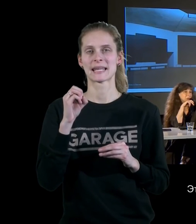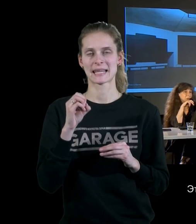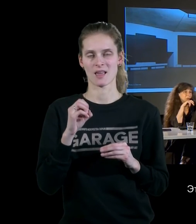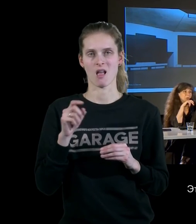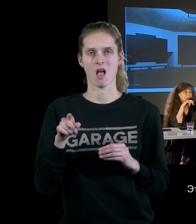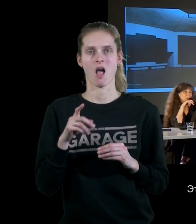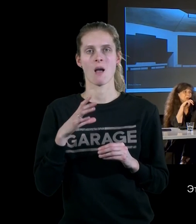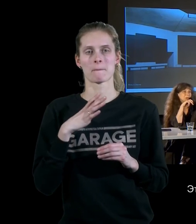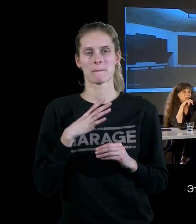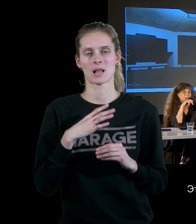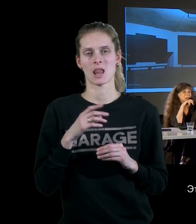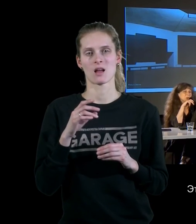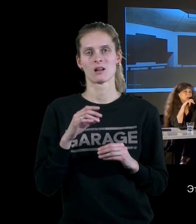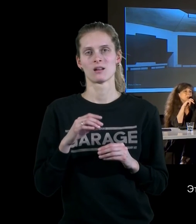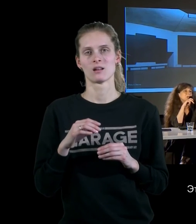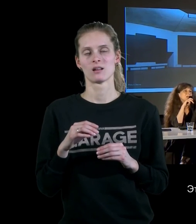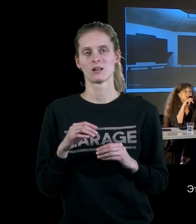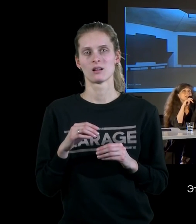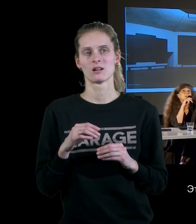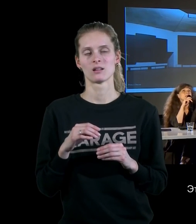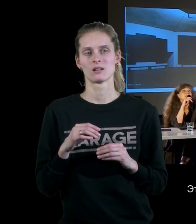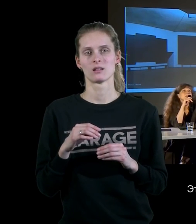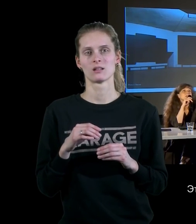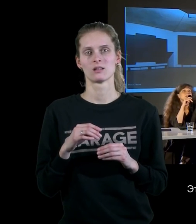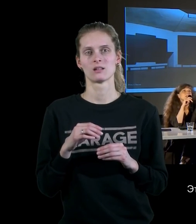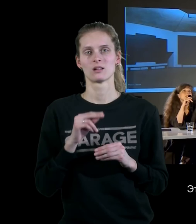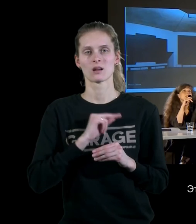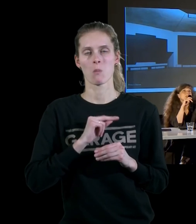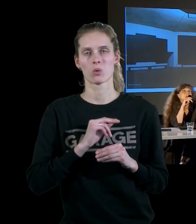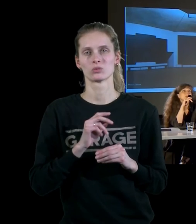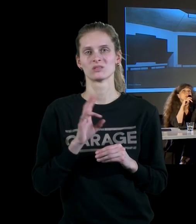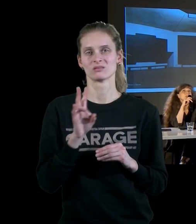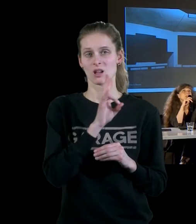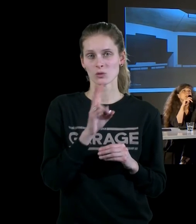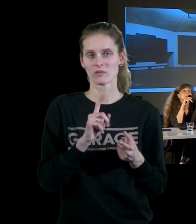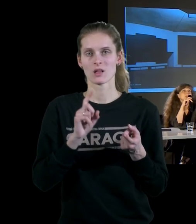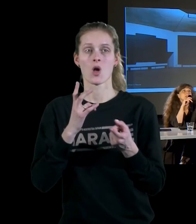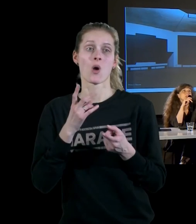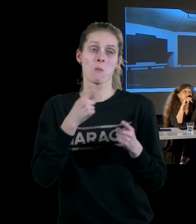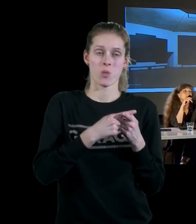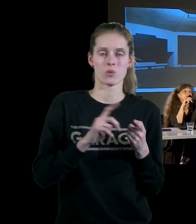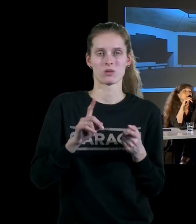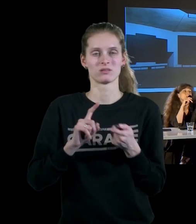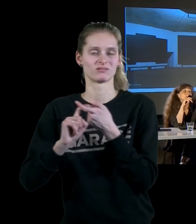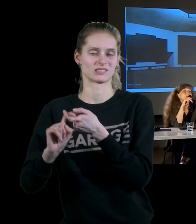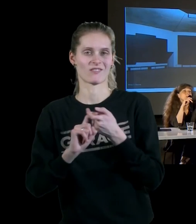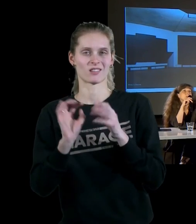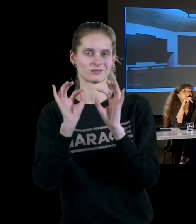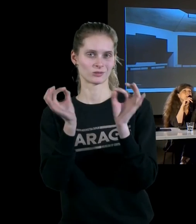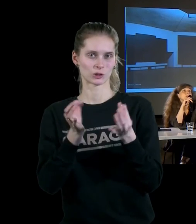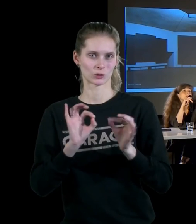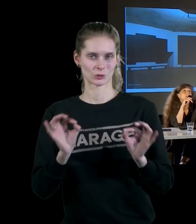священник-бенедиктинец, который был художником, увлекался искусством, сам изготовлял витражи, и у него была и человек, который